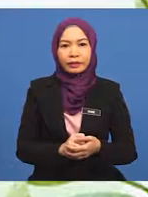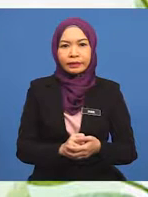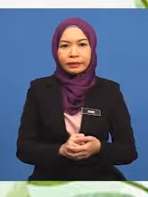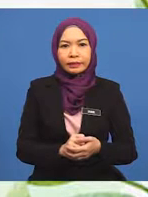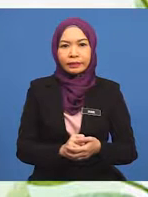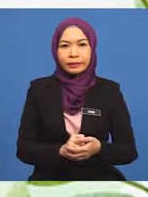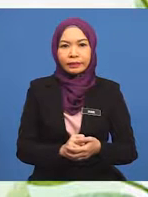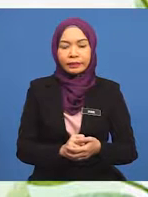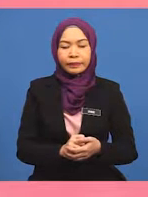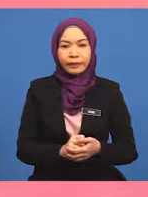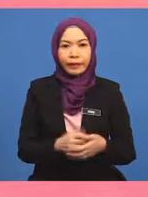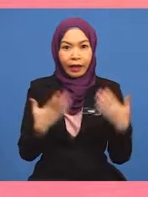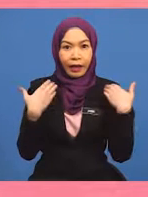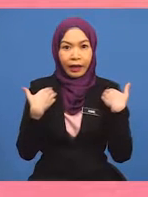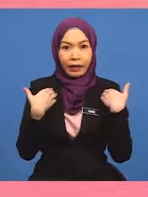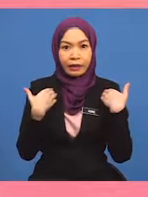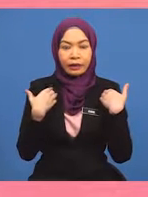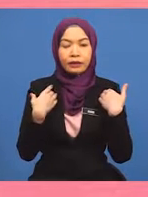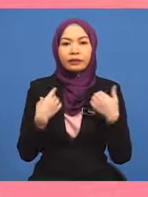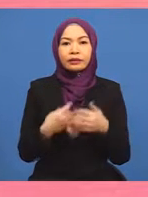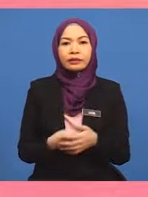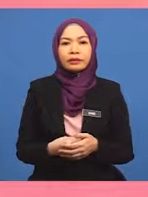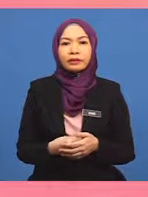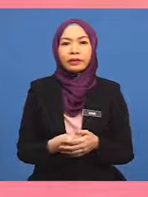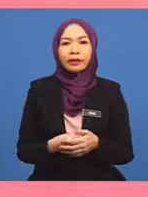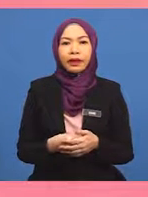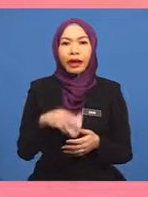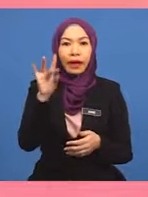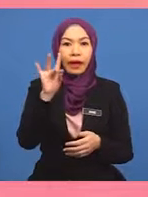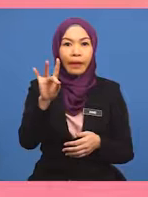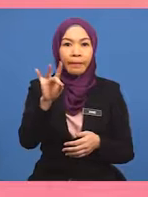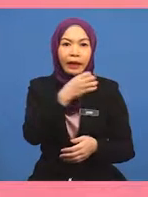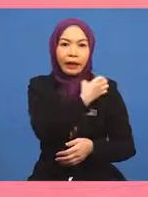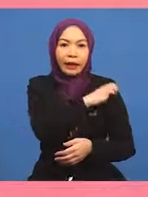murid-murid, terdapat 8 ya elemen reka bentuk.